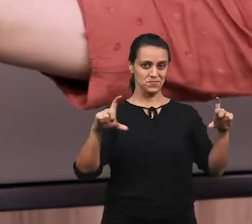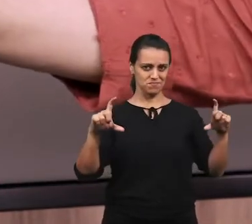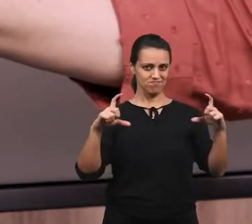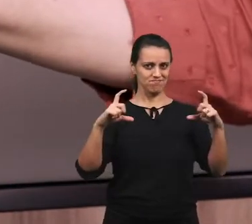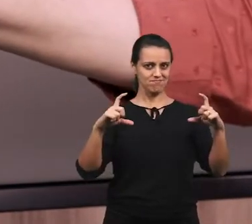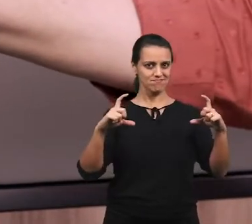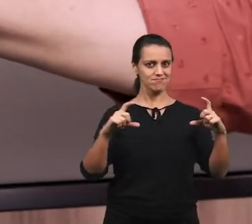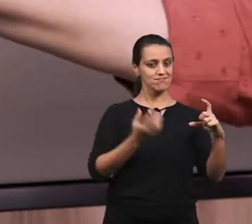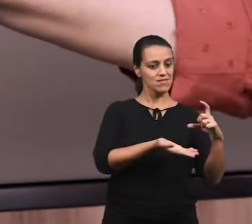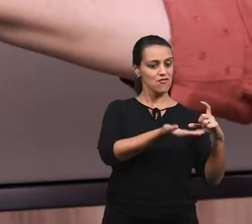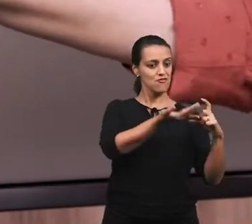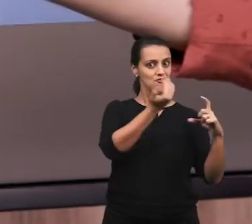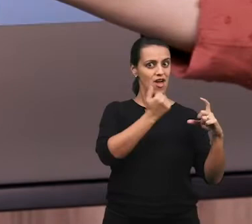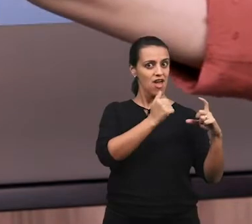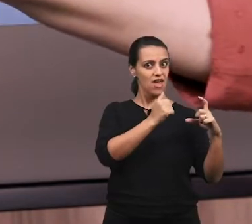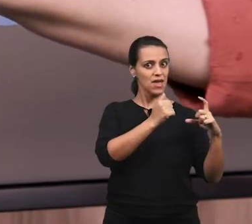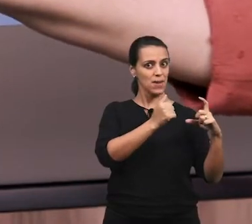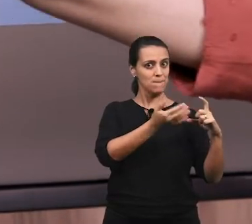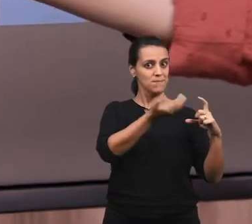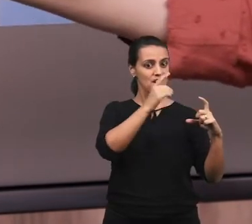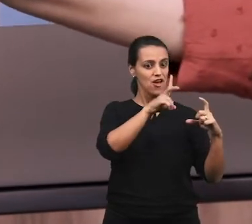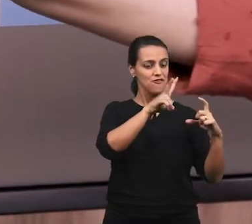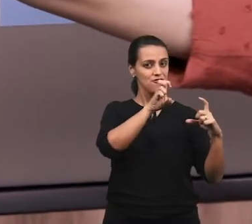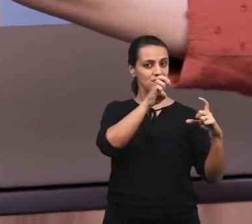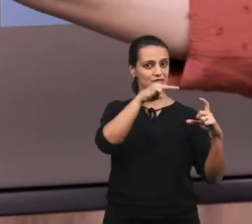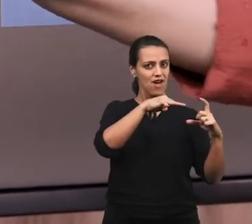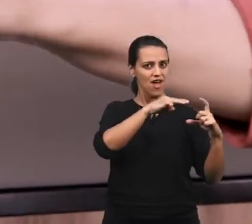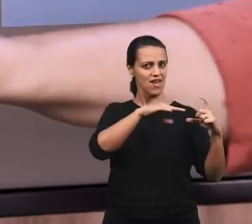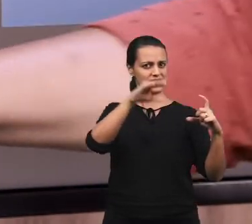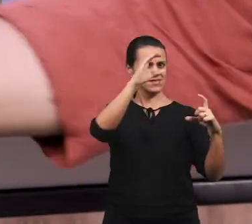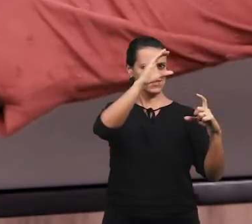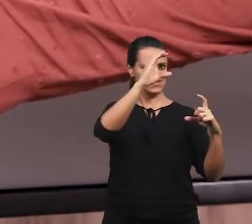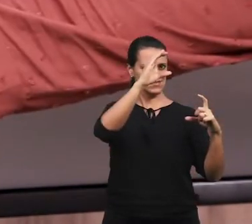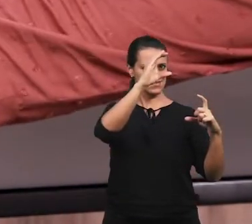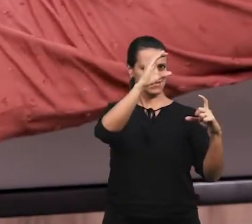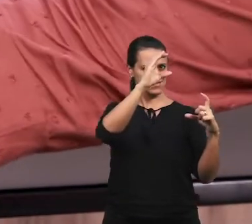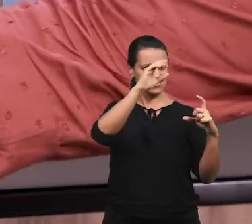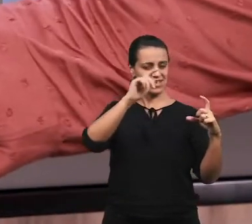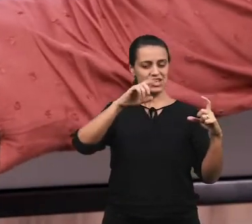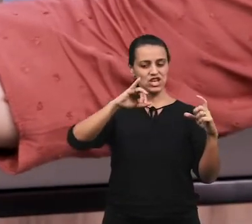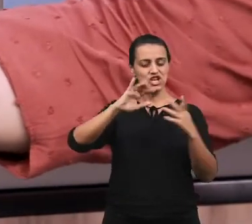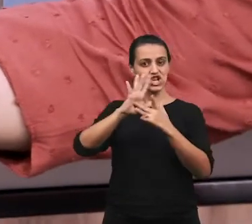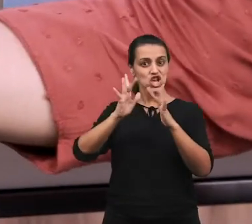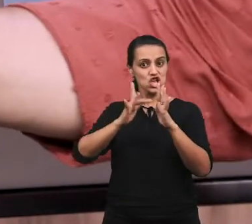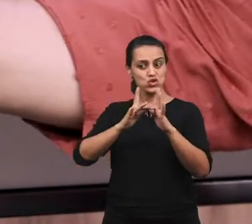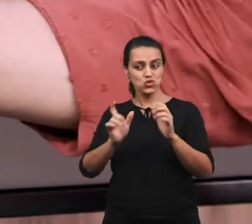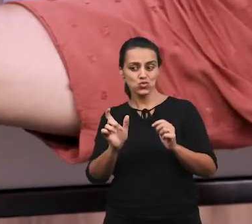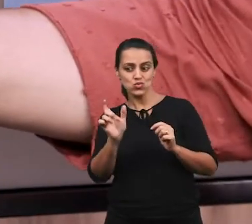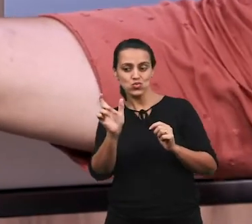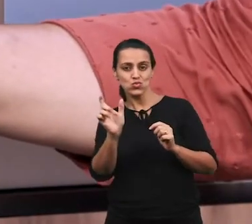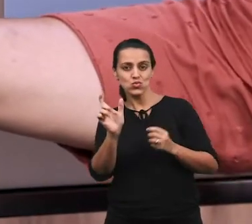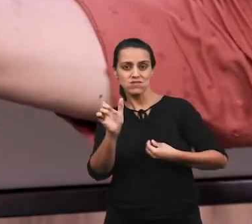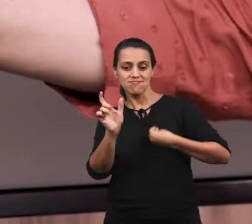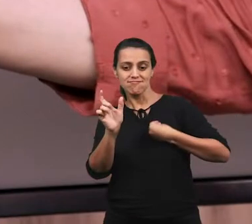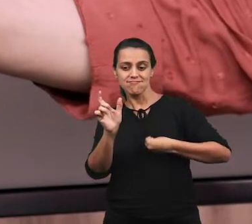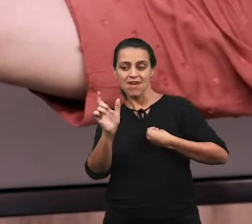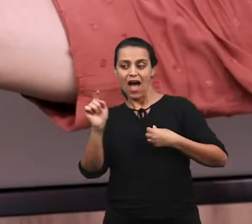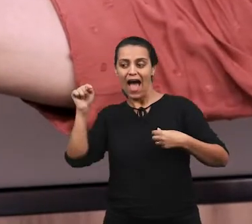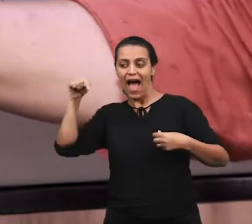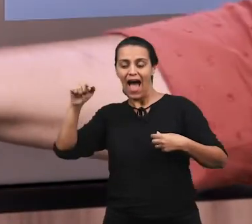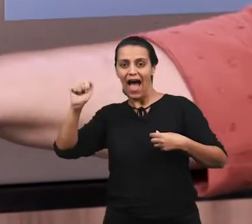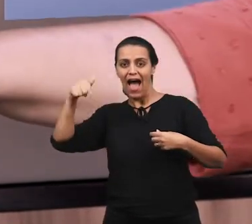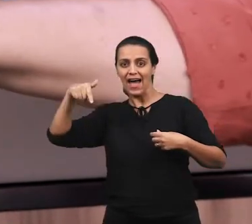конце фразы меняем на аккорд соль. Далее, в середине следующей фразы мы меняем на аккорд